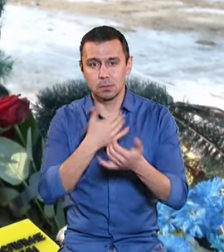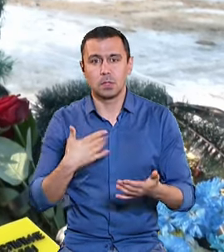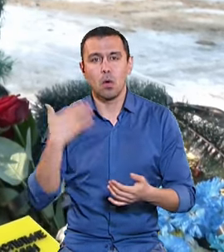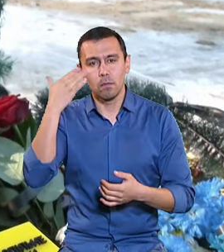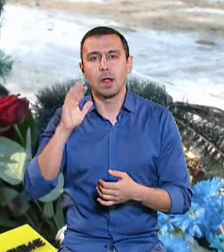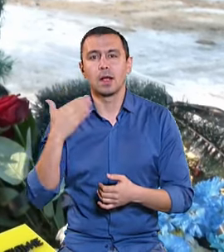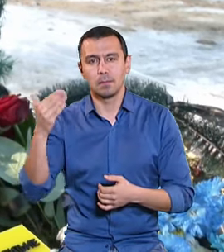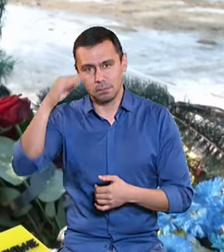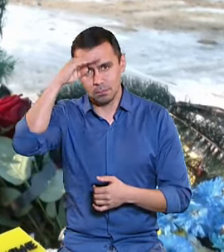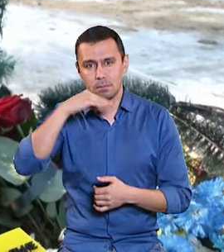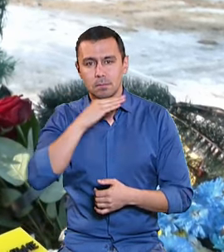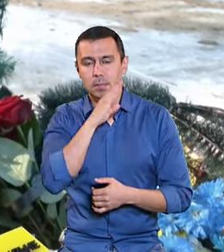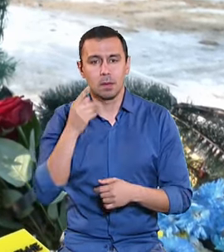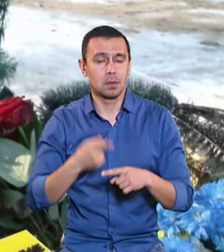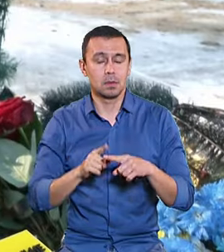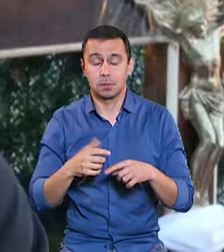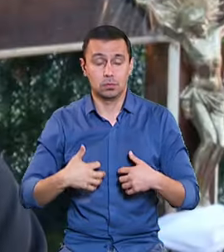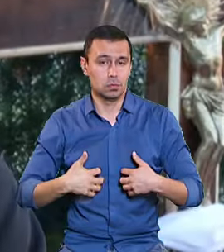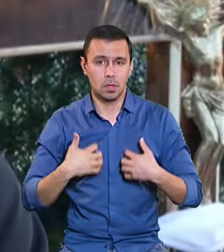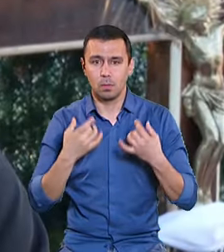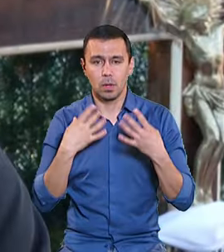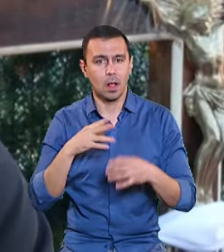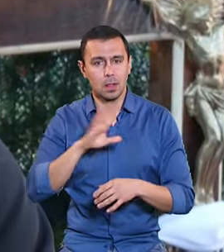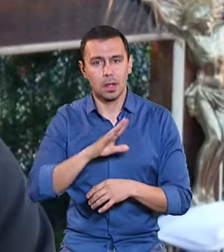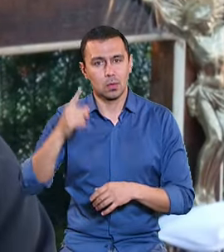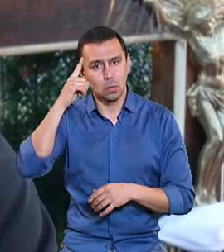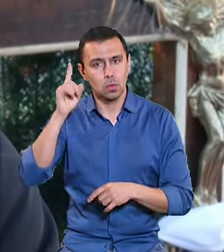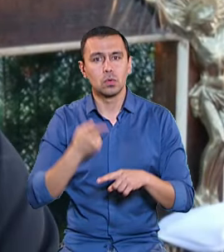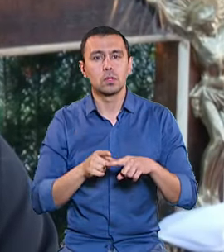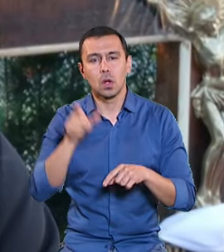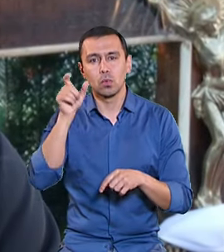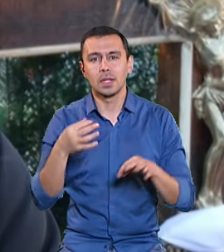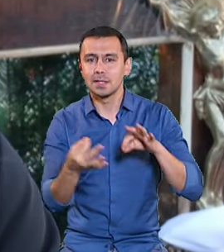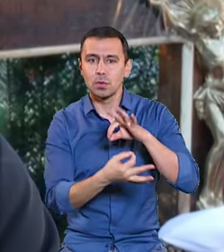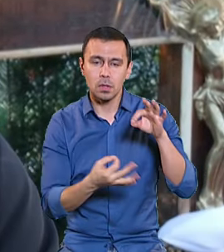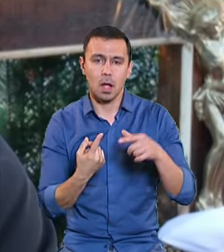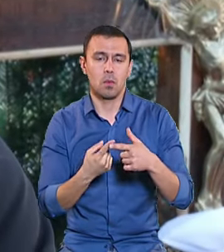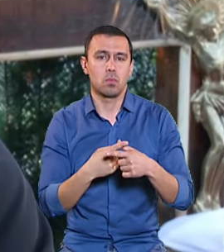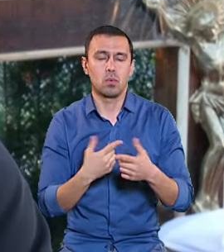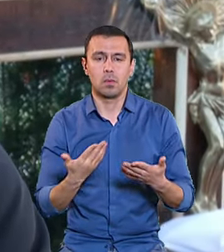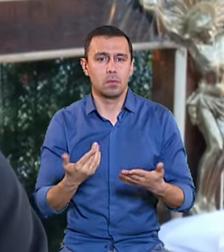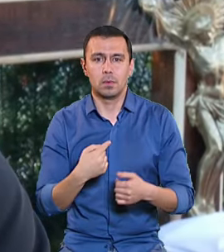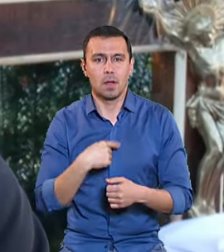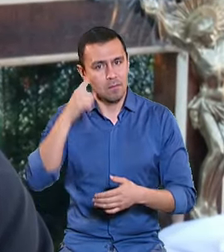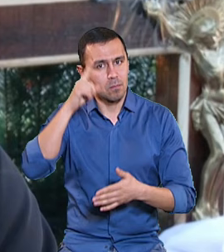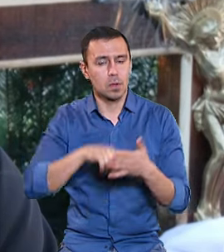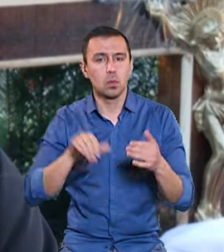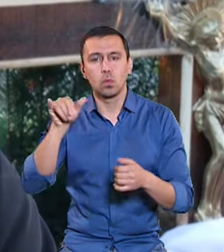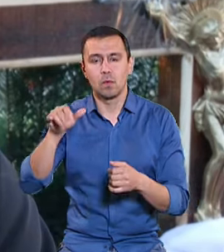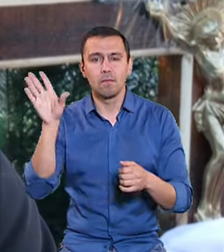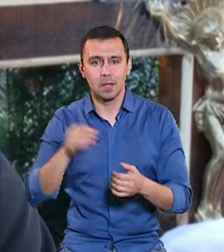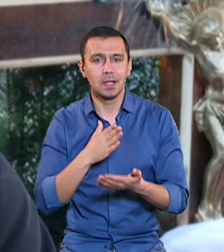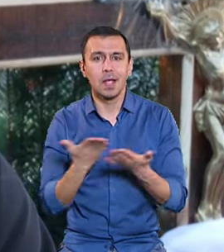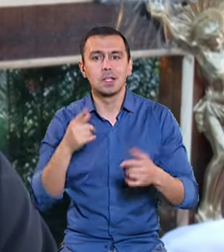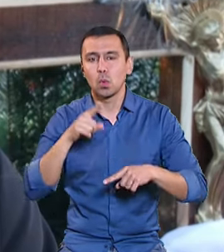батькам. Це просто, Боже, це жах просто. Я не думаю, що це людина сирота, чи, ну, я впевнена, що в нього все-таки є